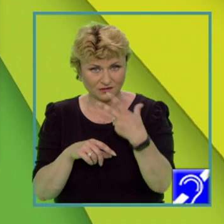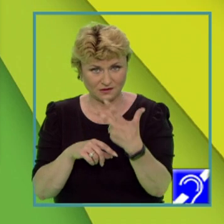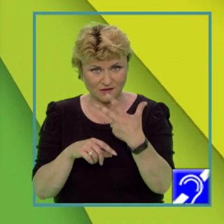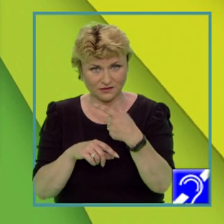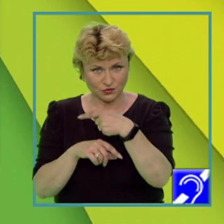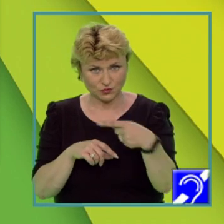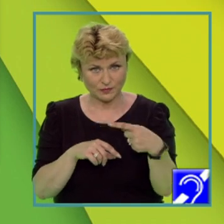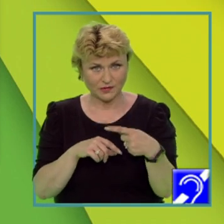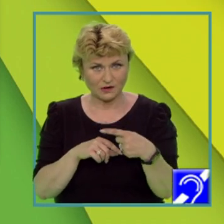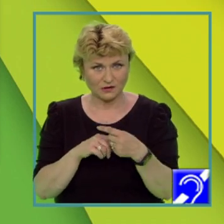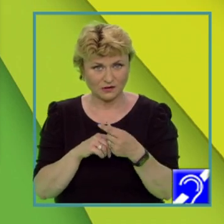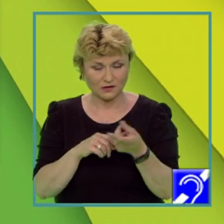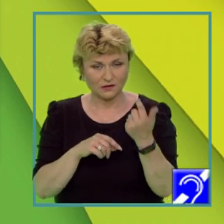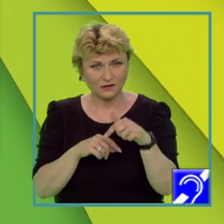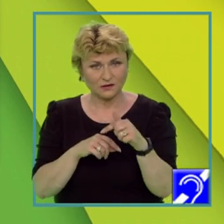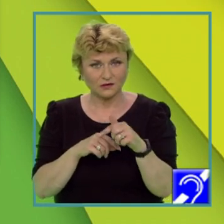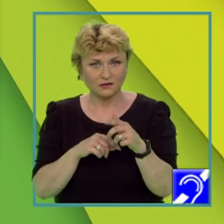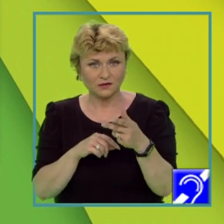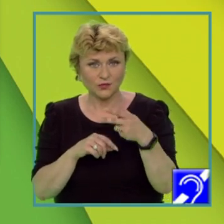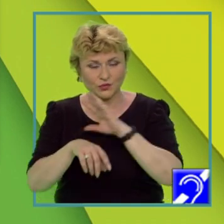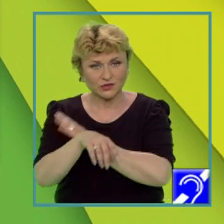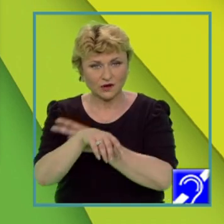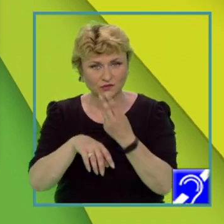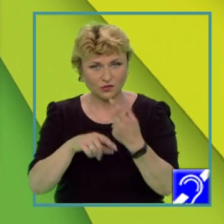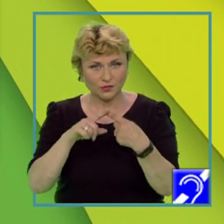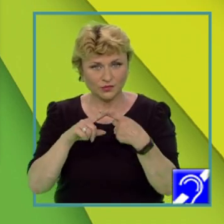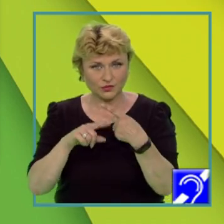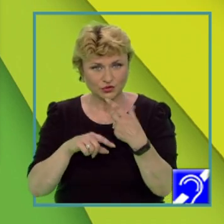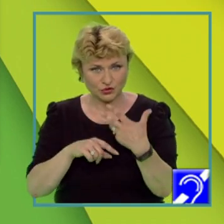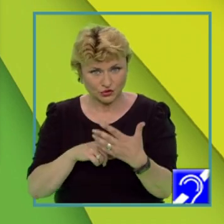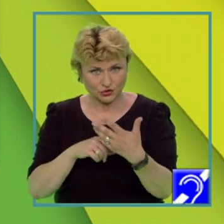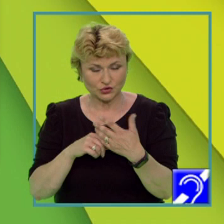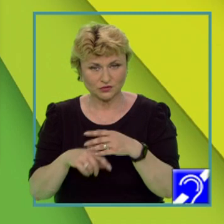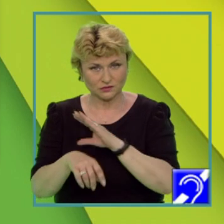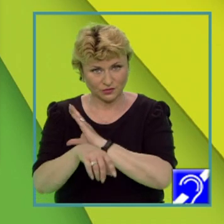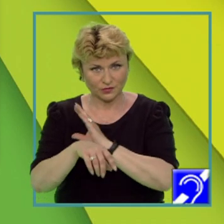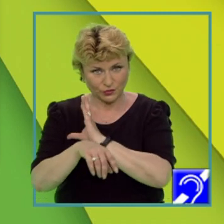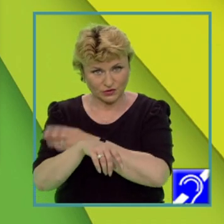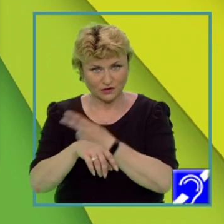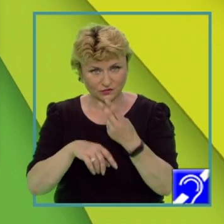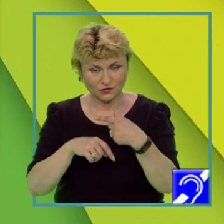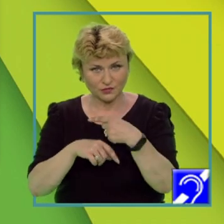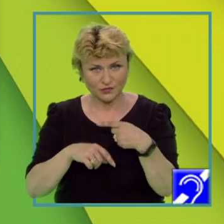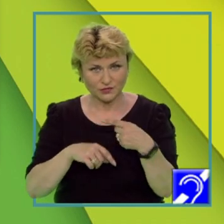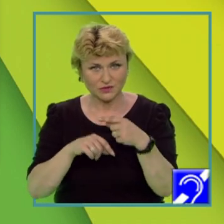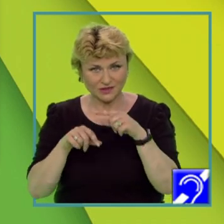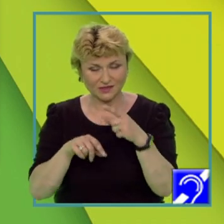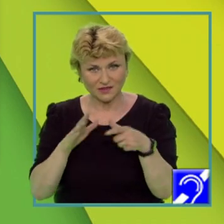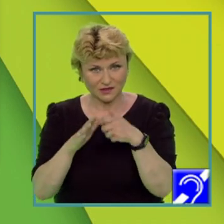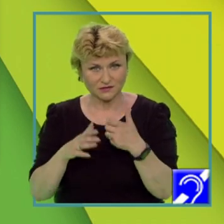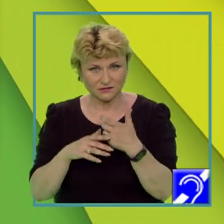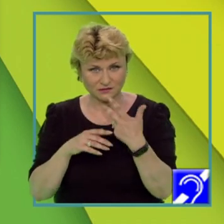logaritm zecimal la puterea a doua din 5 minus logaritm zecimal la puterea a doua din doi este egal cu unu